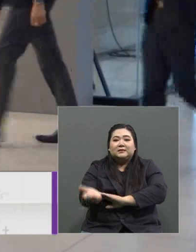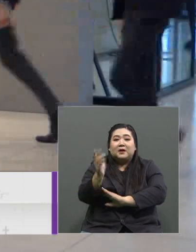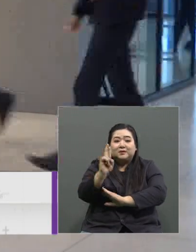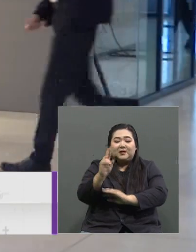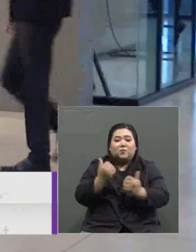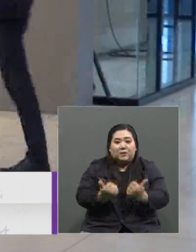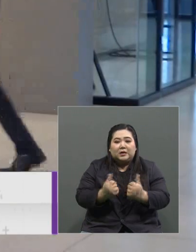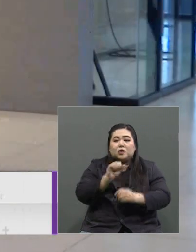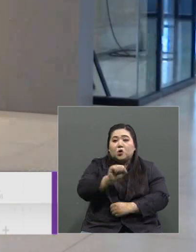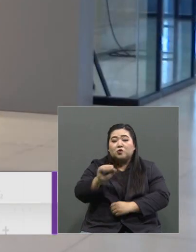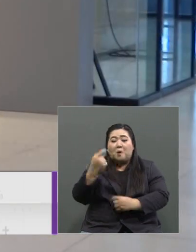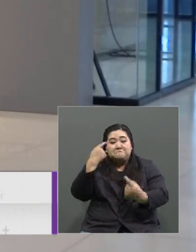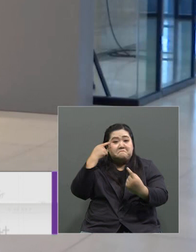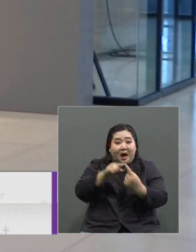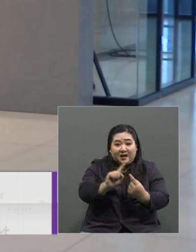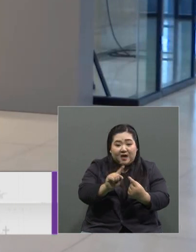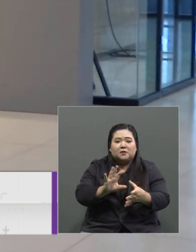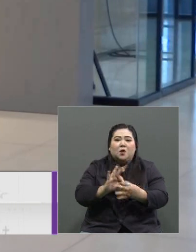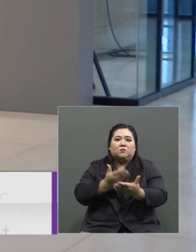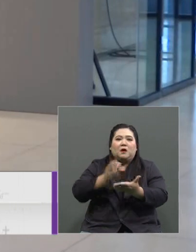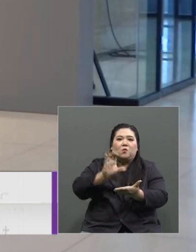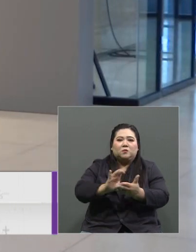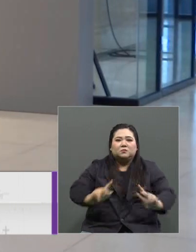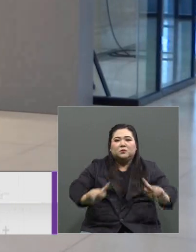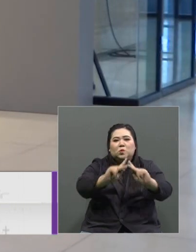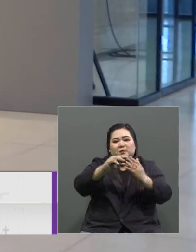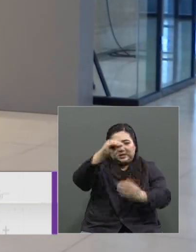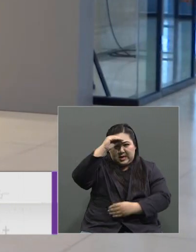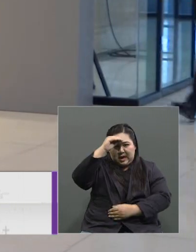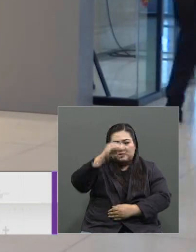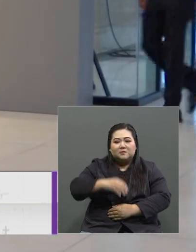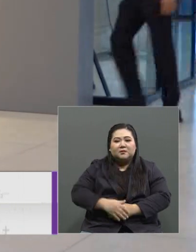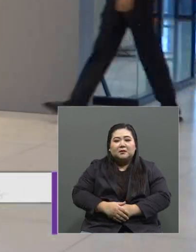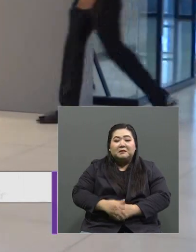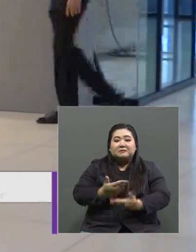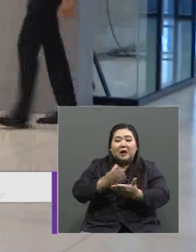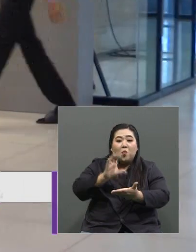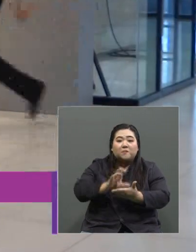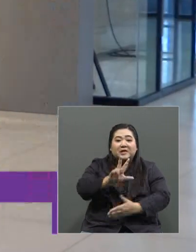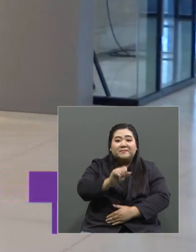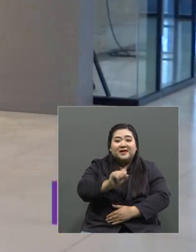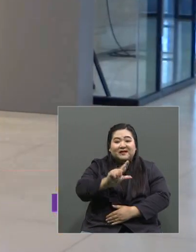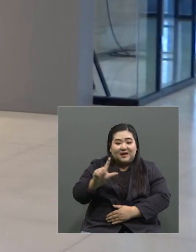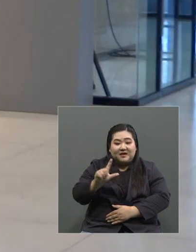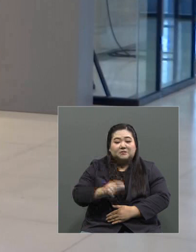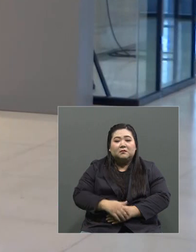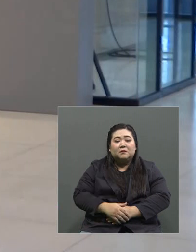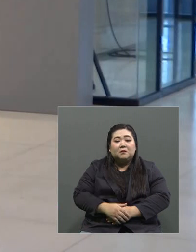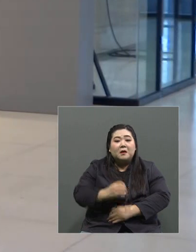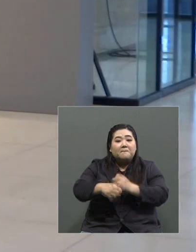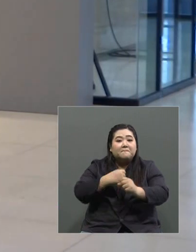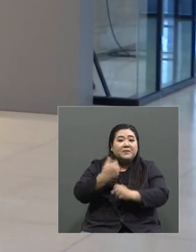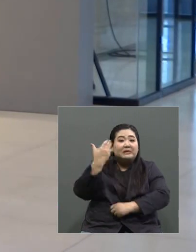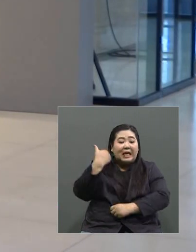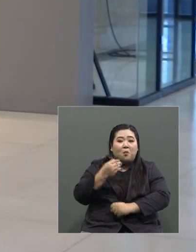ส.สส่วนใหญ่ก็พุ่งเป้าไปที่งบประริมาณของกระทรวงศึกษาธิการนะครับที่มีมากกว่า 3แสนล้านบาทส่วนนี้เพิ่มขึ้มาีที่